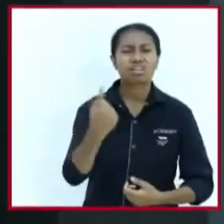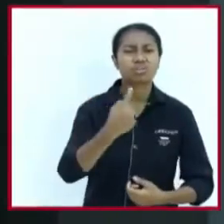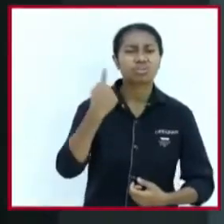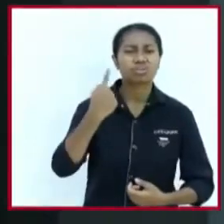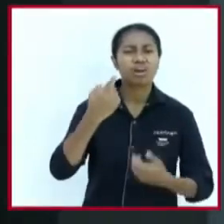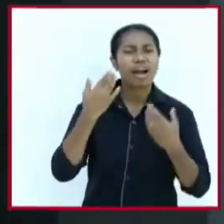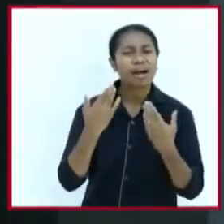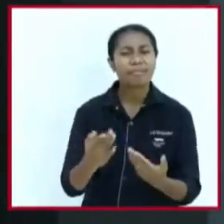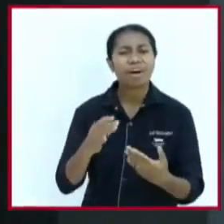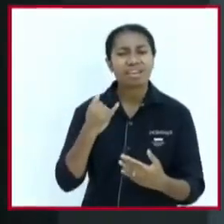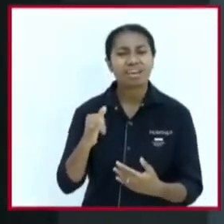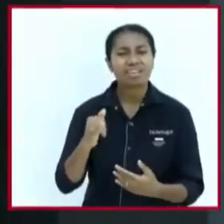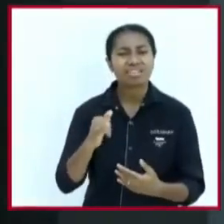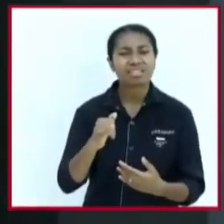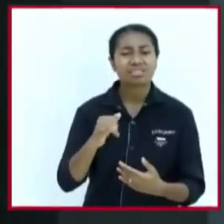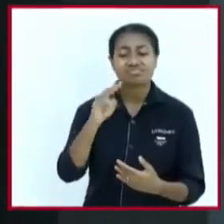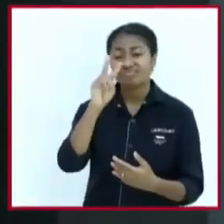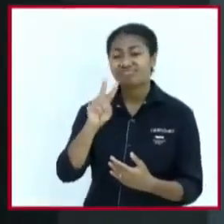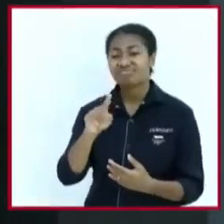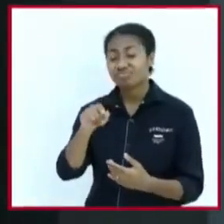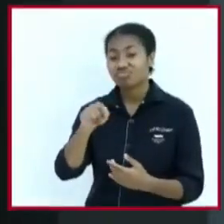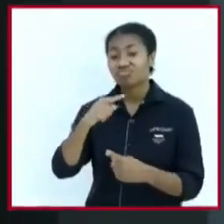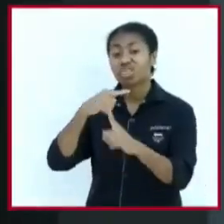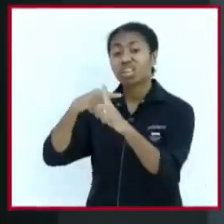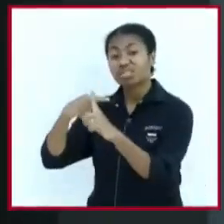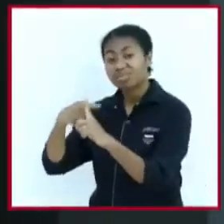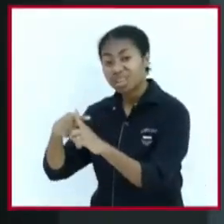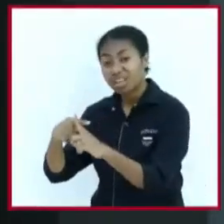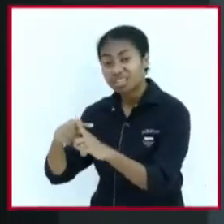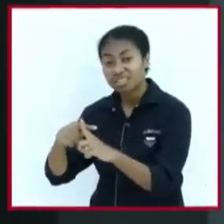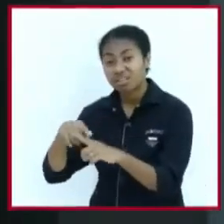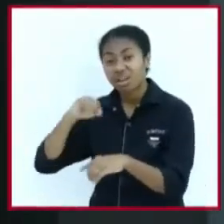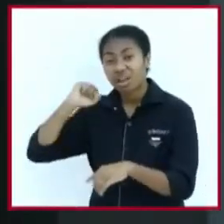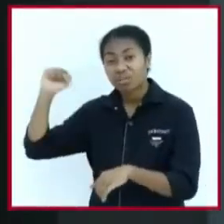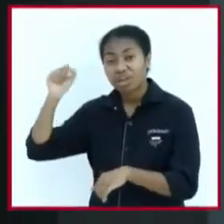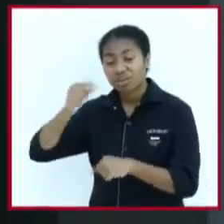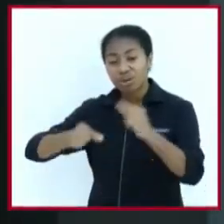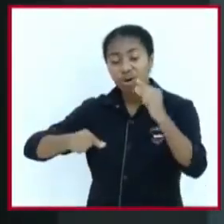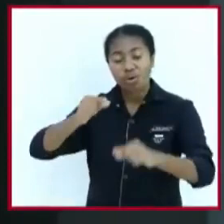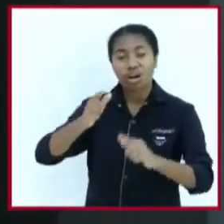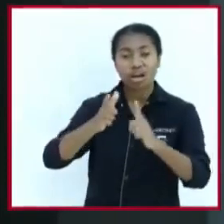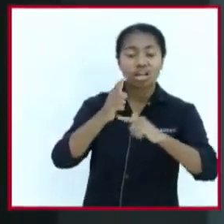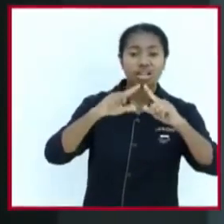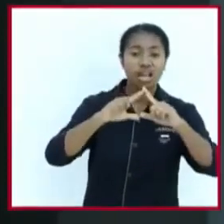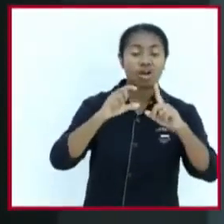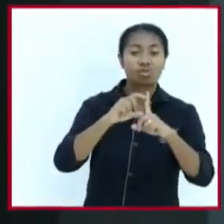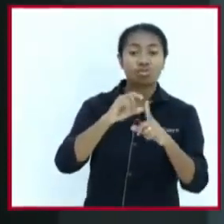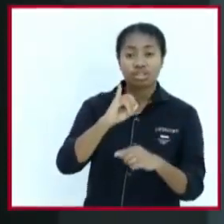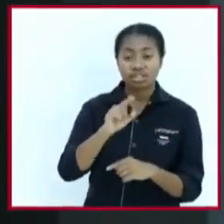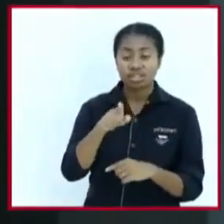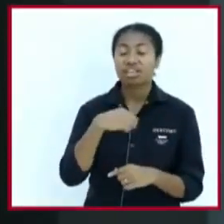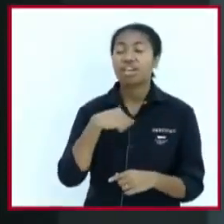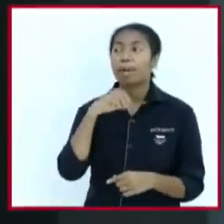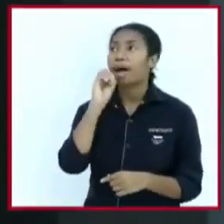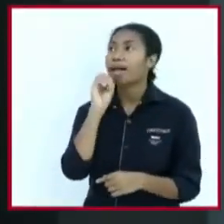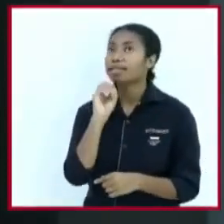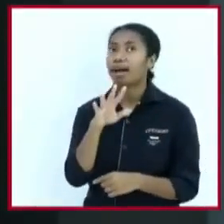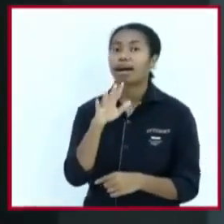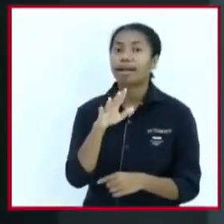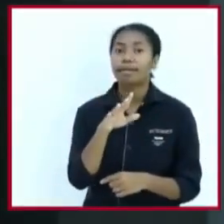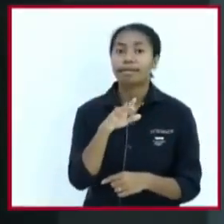apa yang dianggap sebagai kelebihan keunggulan orang-orang Yahudi dan dia mau katakan bahwa